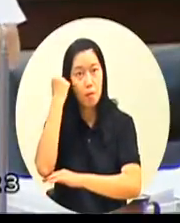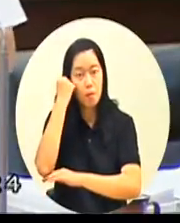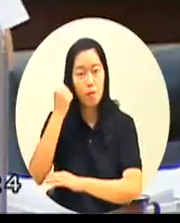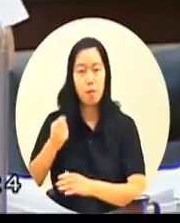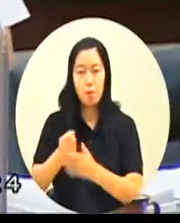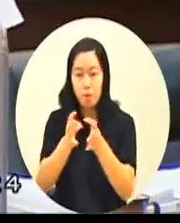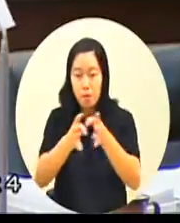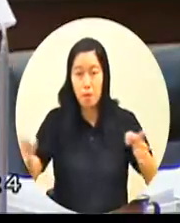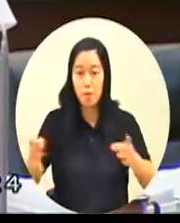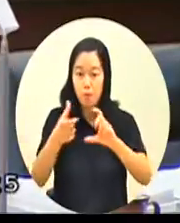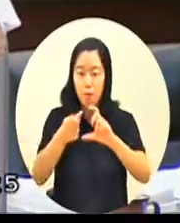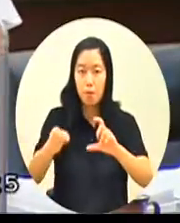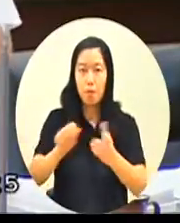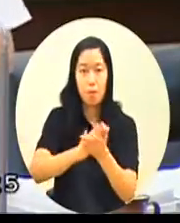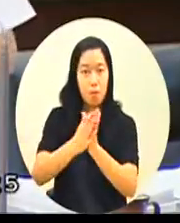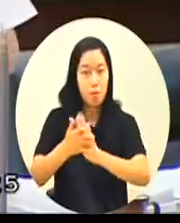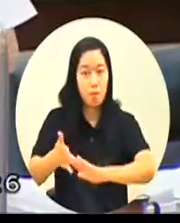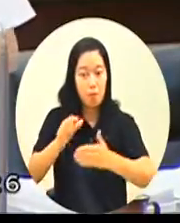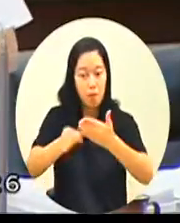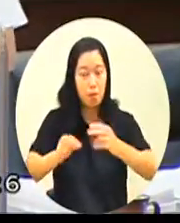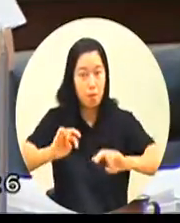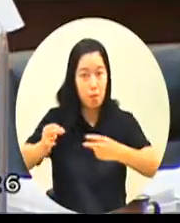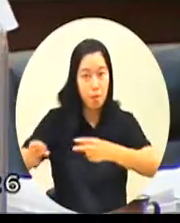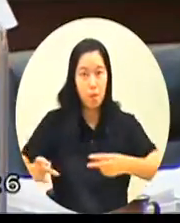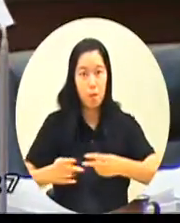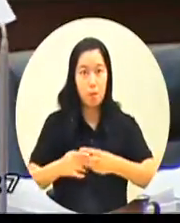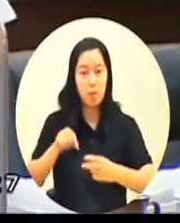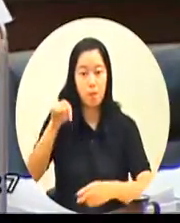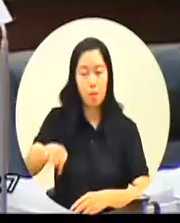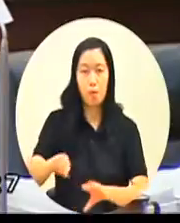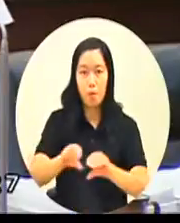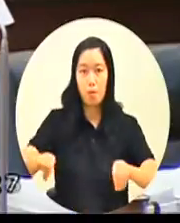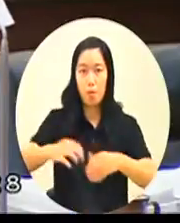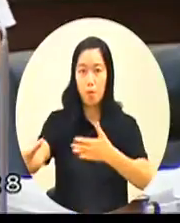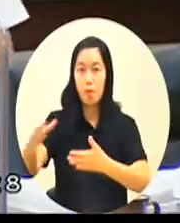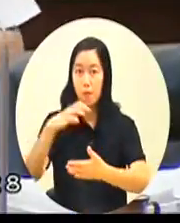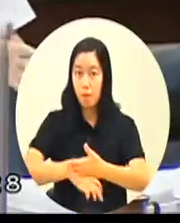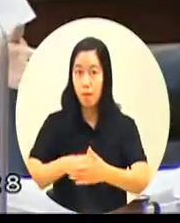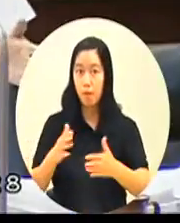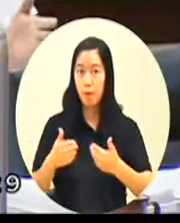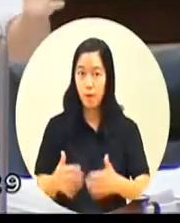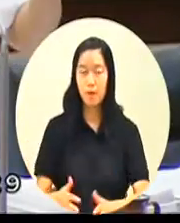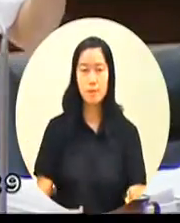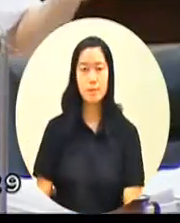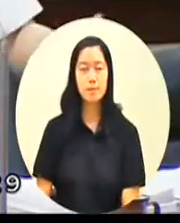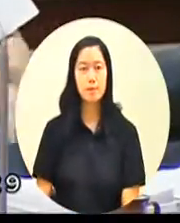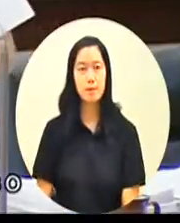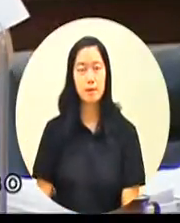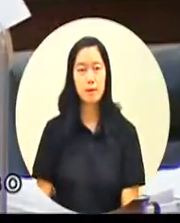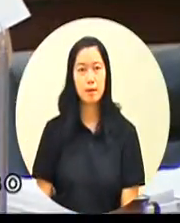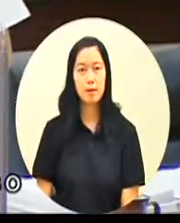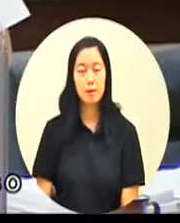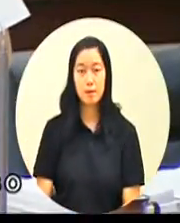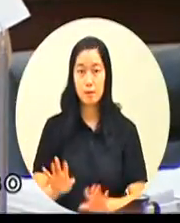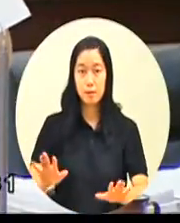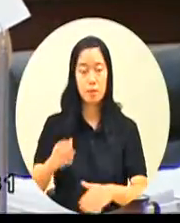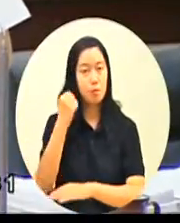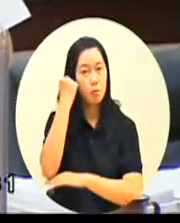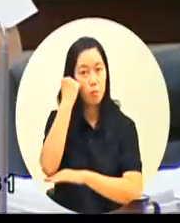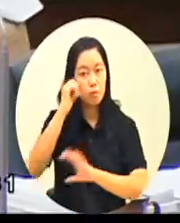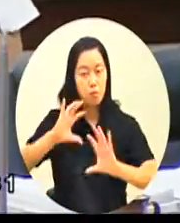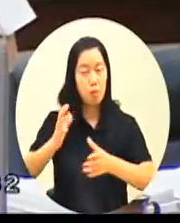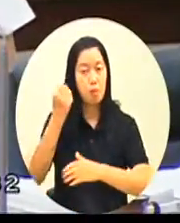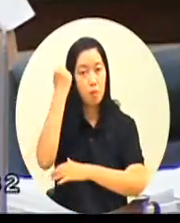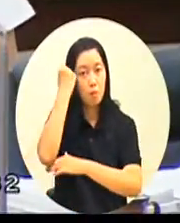做这样的修订，把现在的新草自治条例把这一块也纳进来？因为我想很多现在住在国宅用地